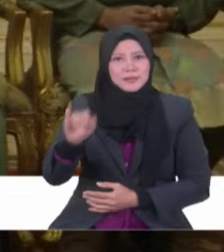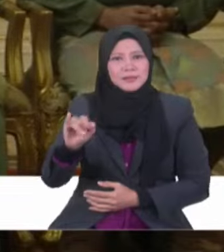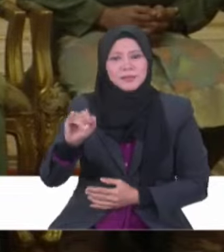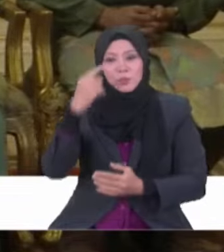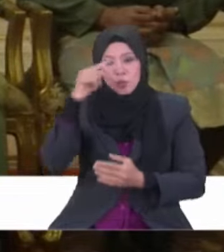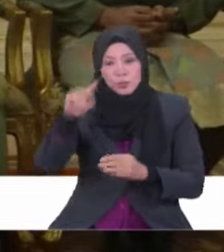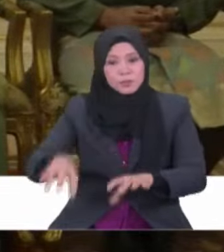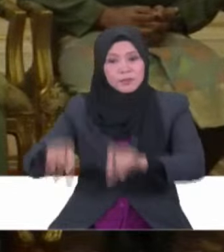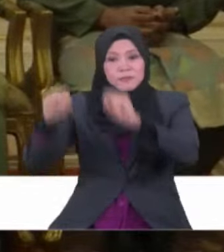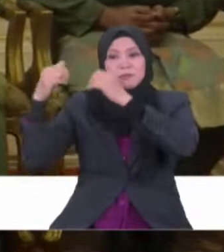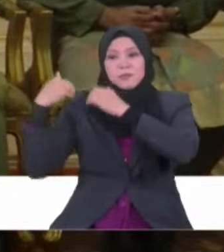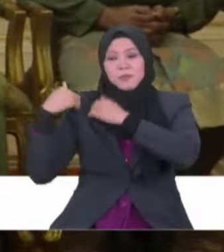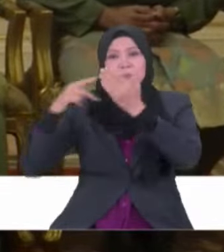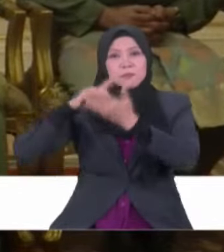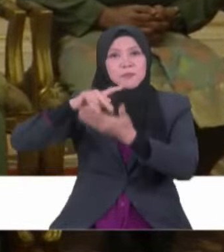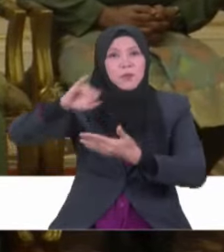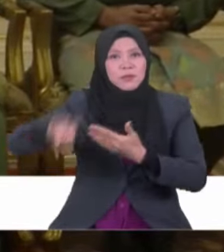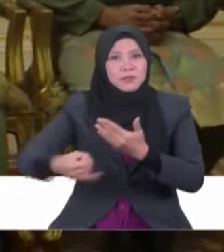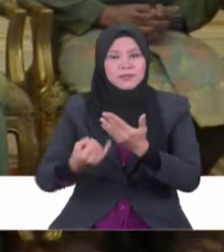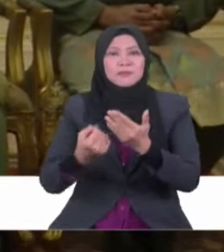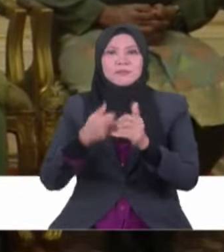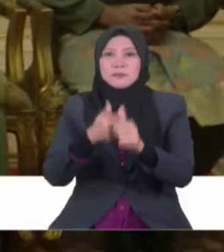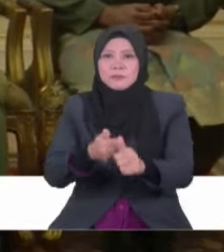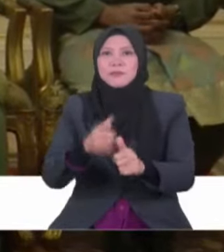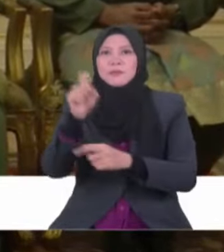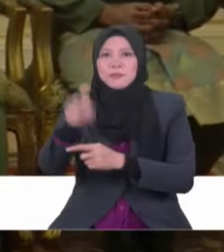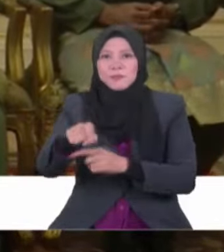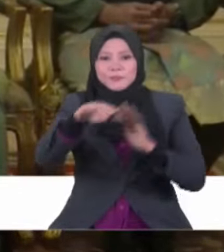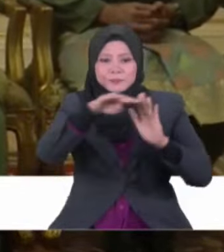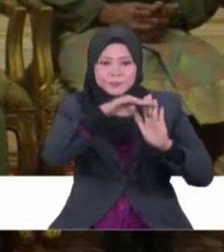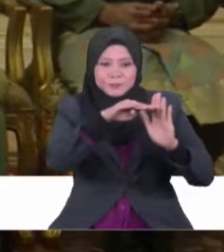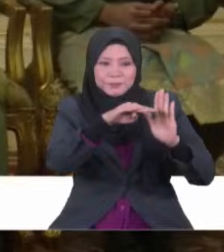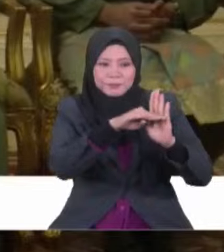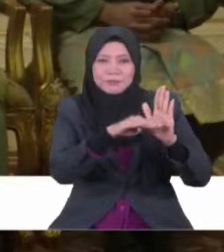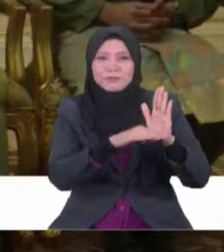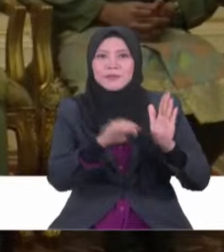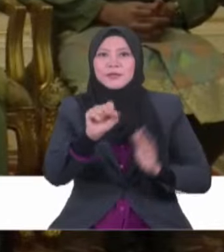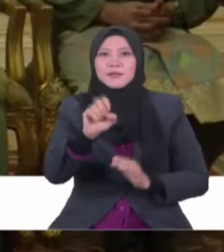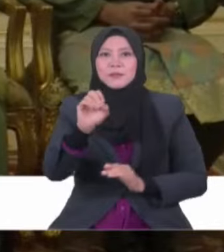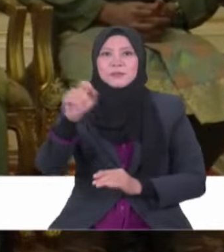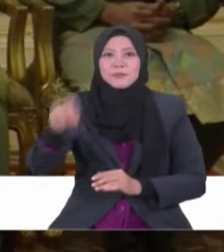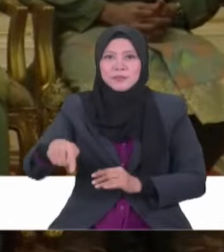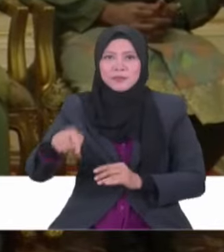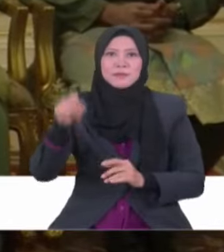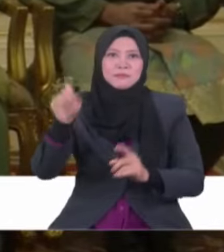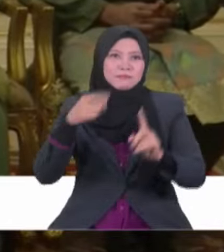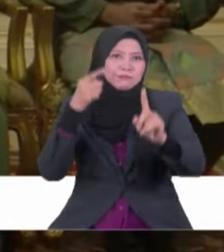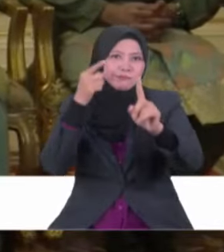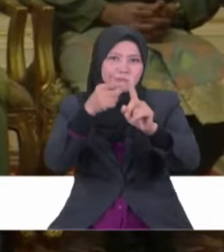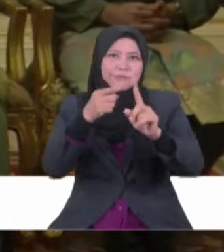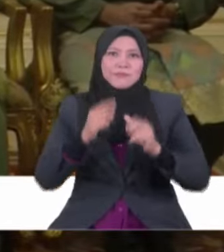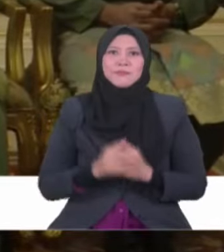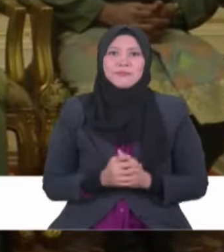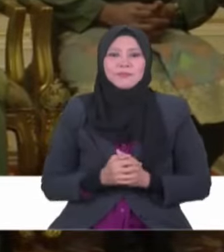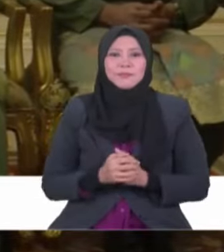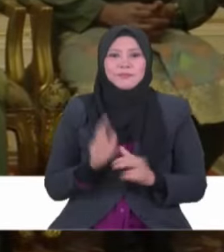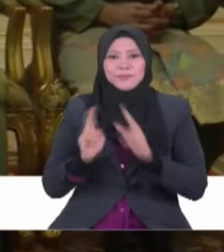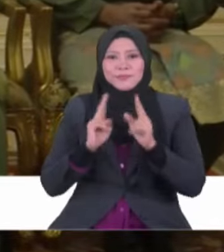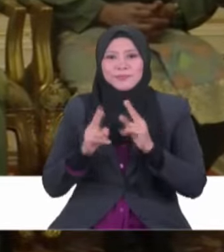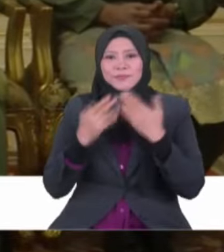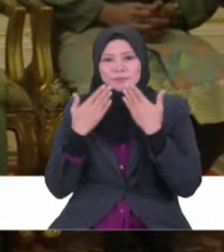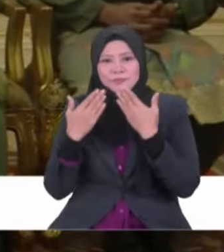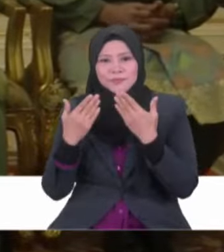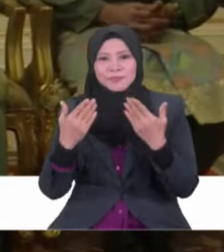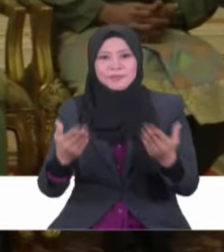satu procurement procedure yang harus kita patuhi. Ini yang penting. Dan saya ucap terima kasihlah